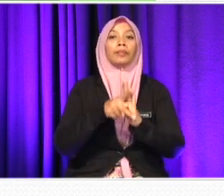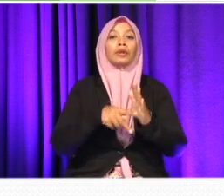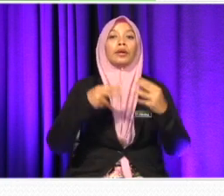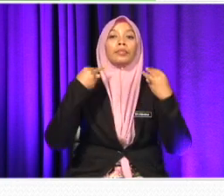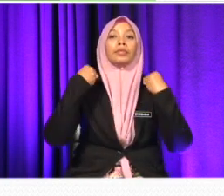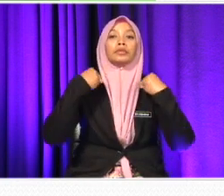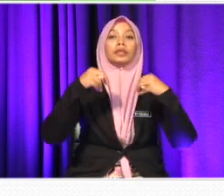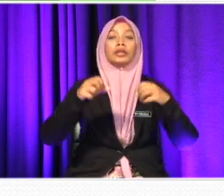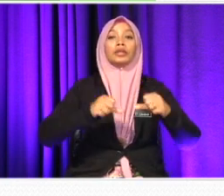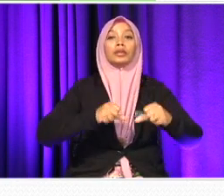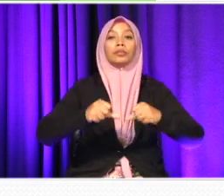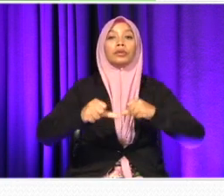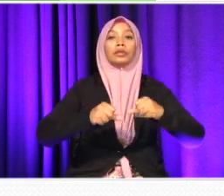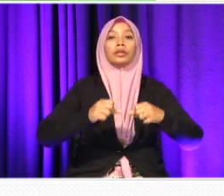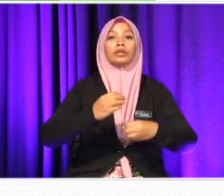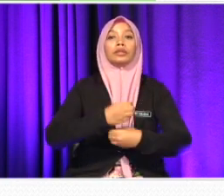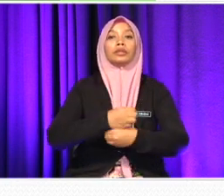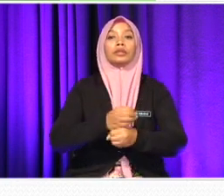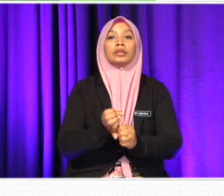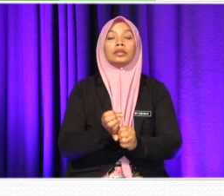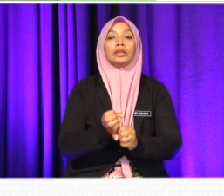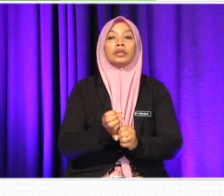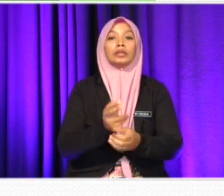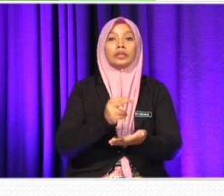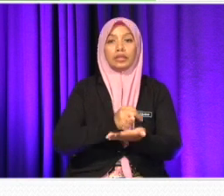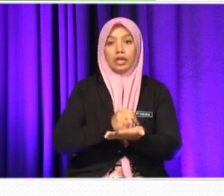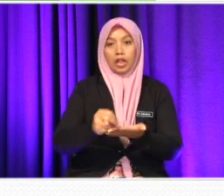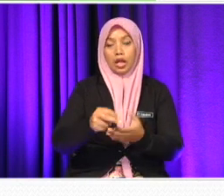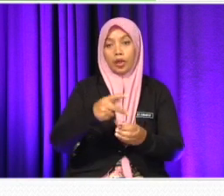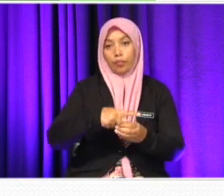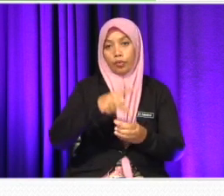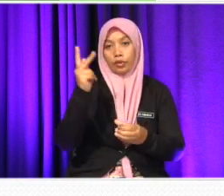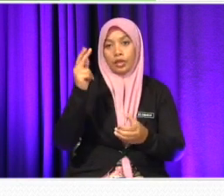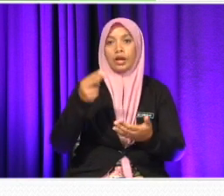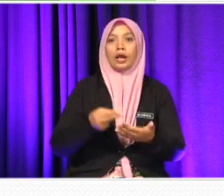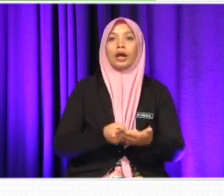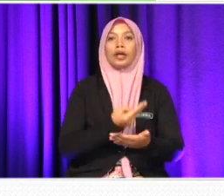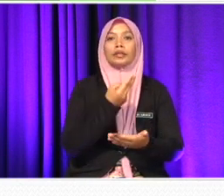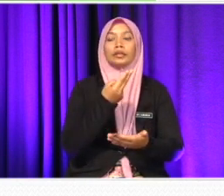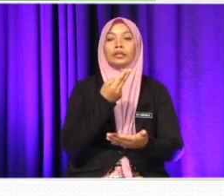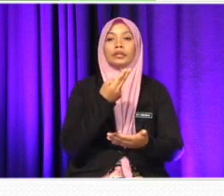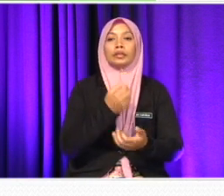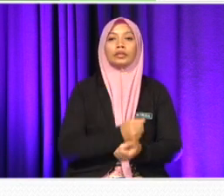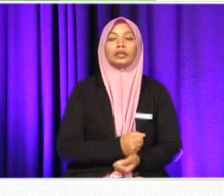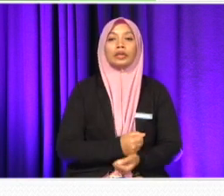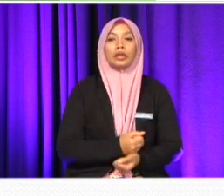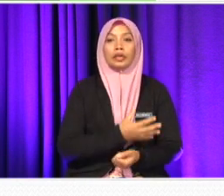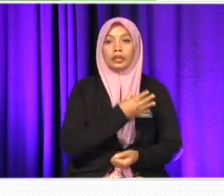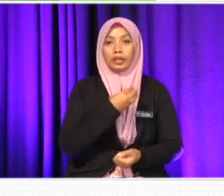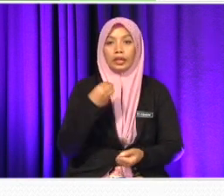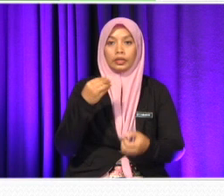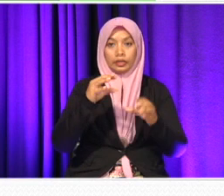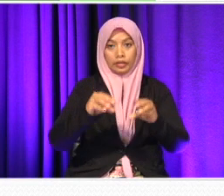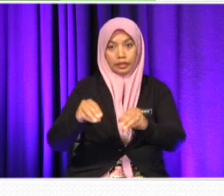satu activity mencipta nilai produk menentukan harga melakukan promosi dan mengedarkan produk atau